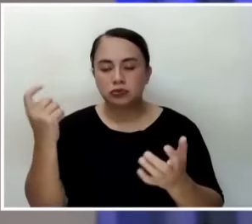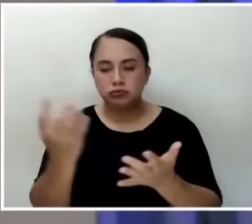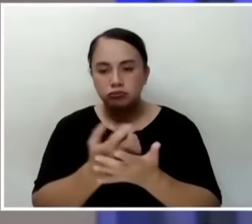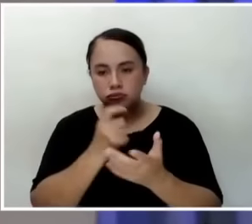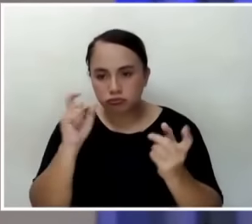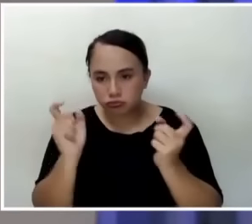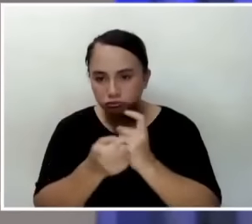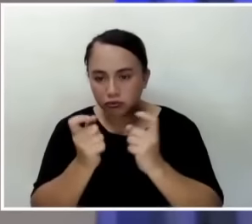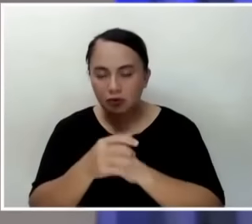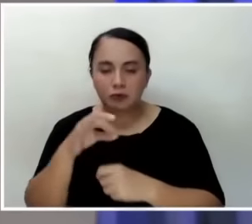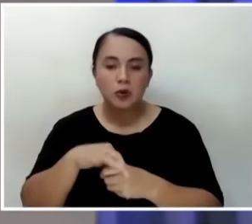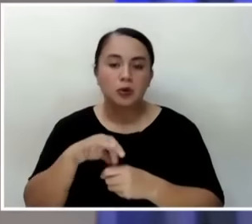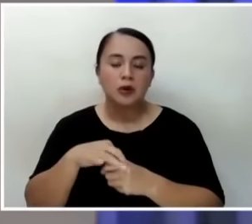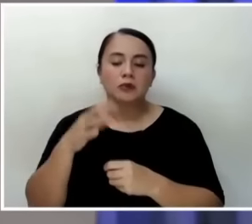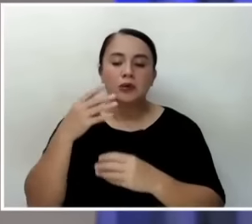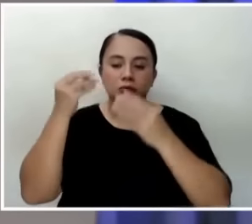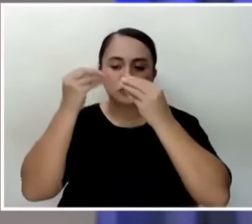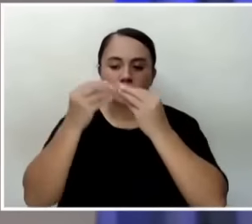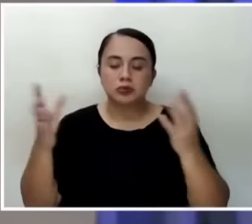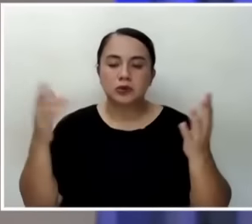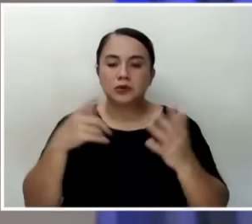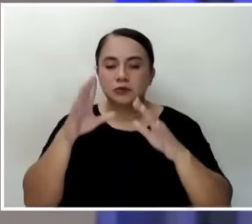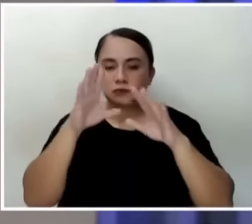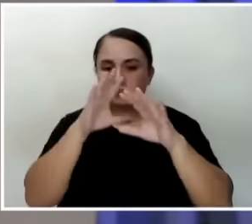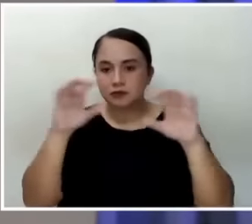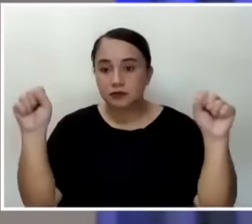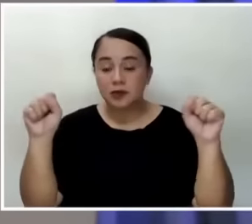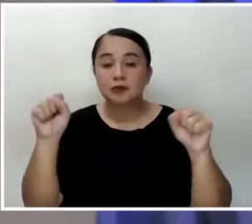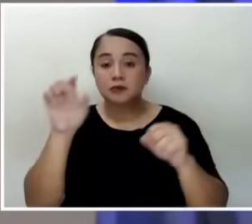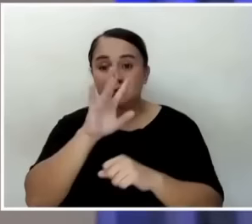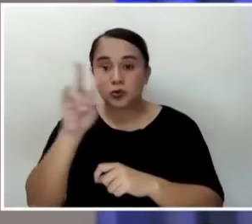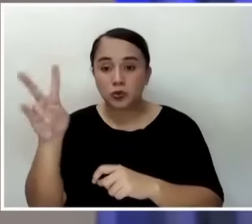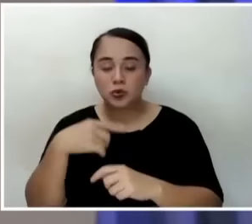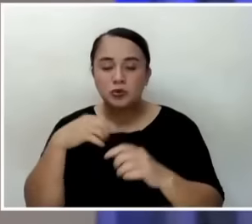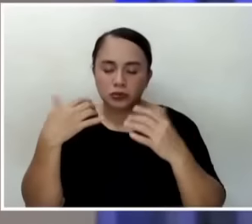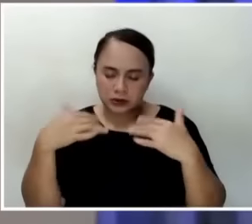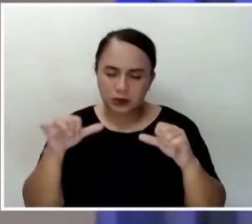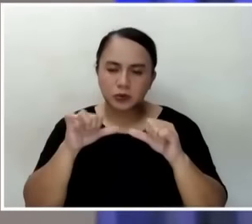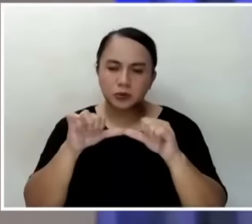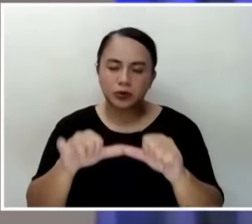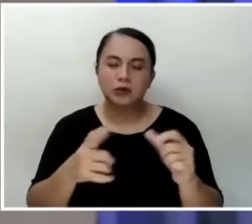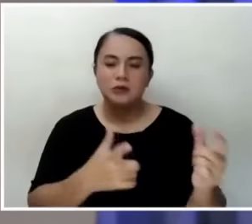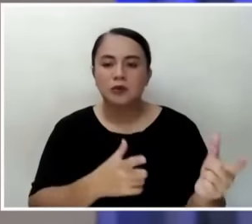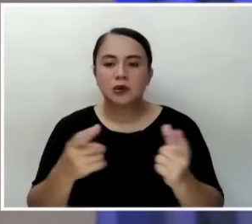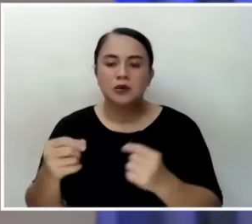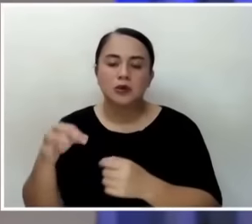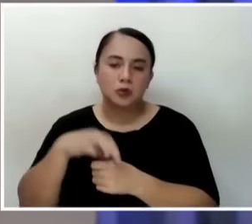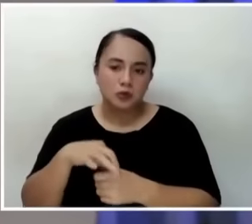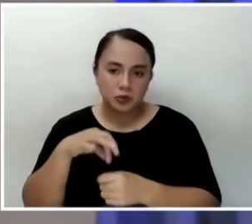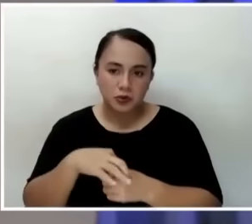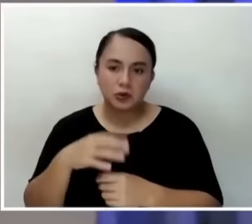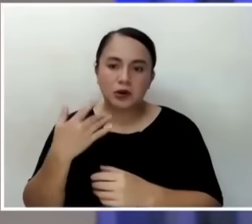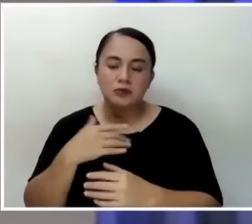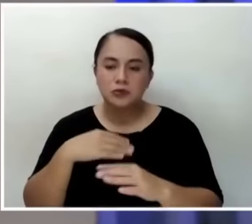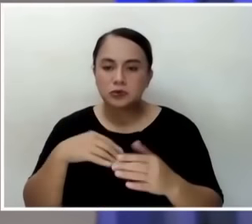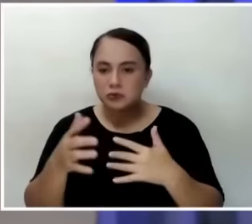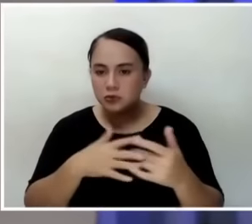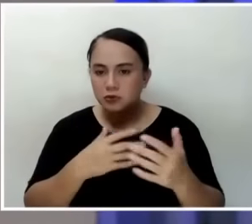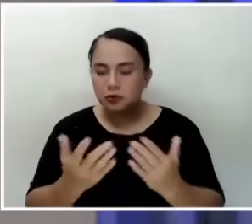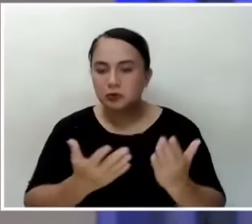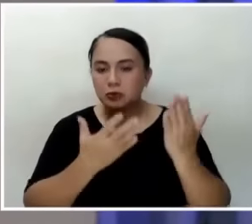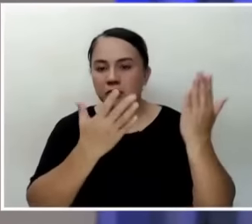Ito ay matapos sabihin ni Pangulong Ferdinand Marcos Jr. na tuloy pa rin ang implementasyon ng programa sa kabila ng resolusyon ng